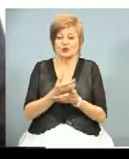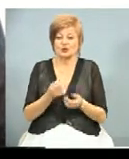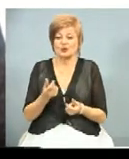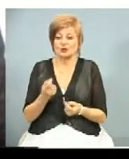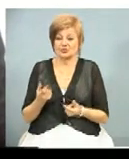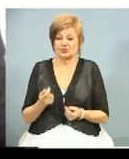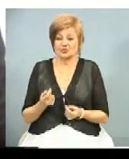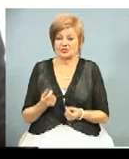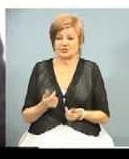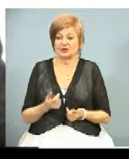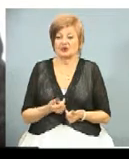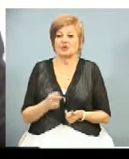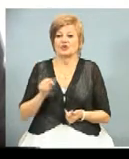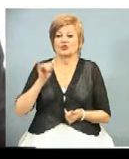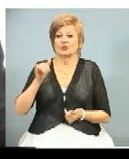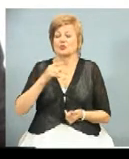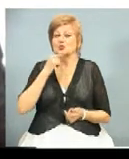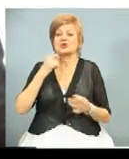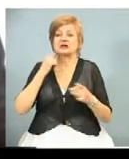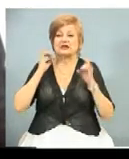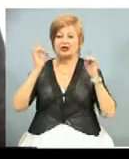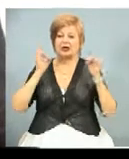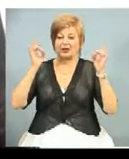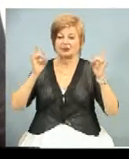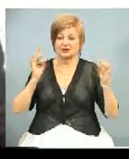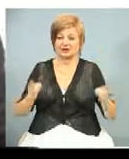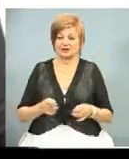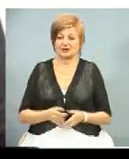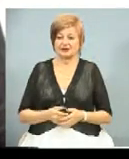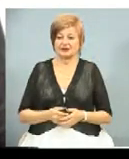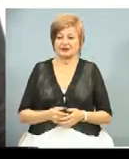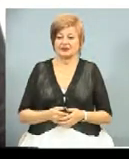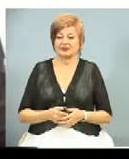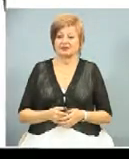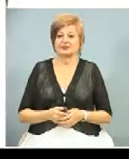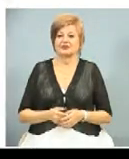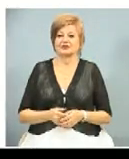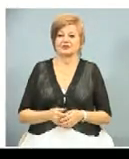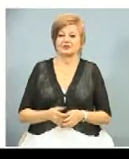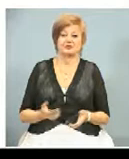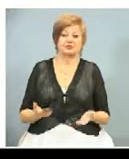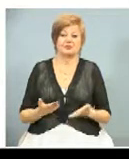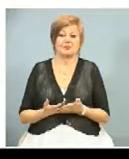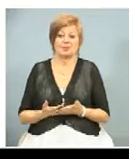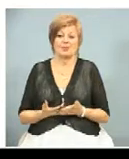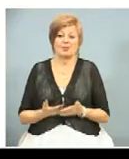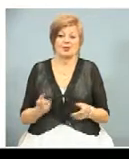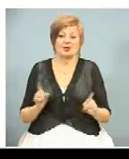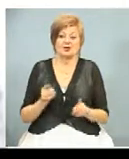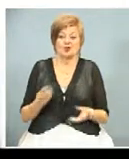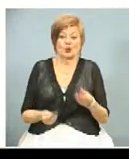сопенок, он всегда много храпит. Вот здесь живет. А не он здесь. Ну что?